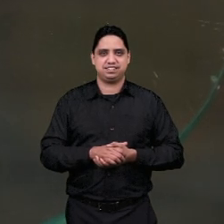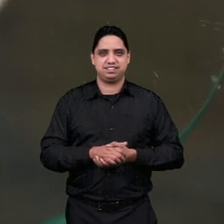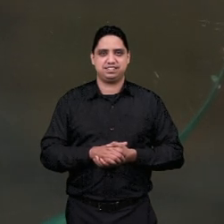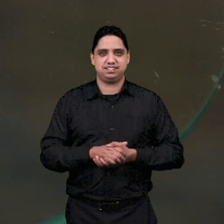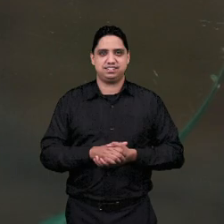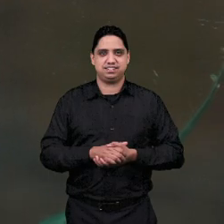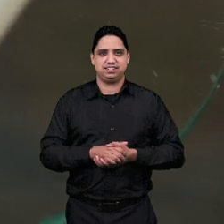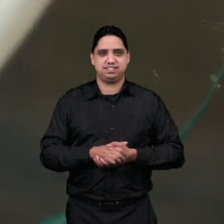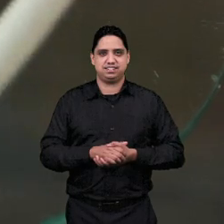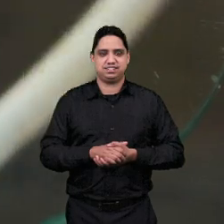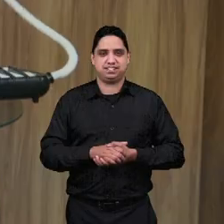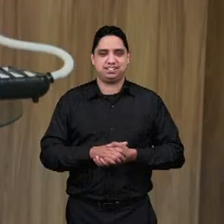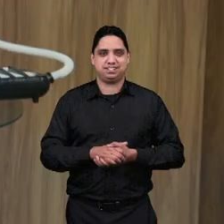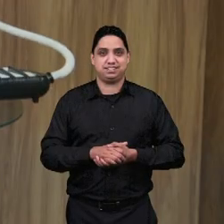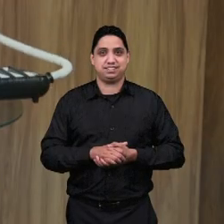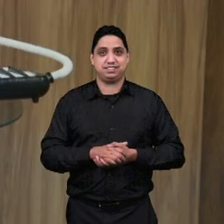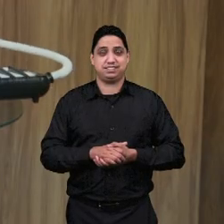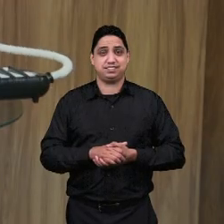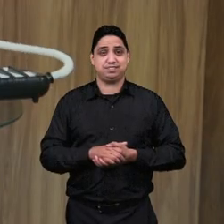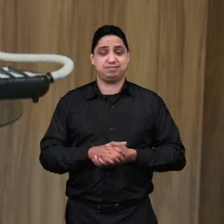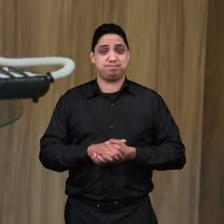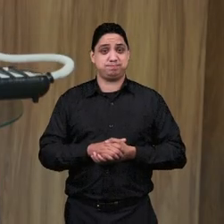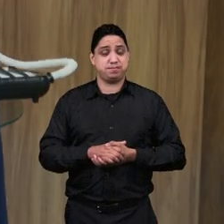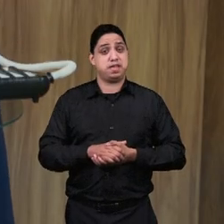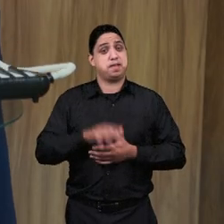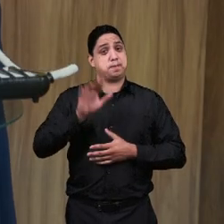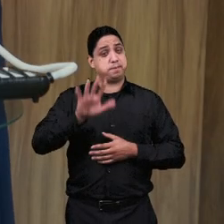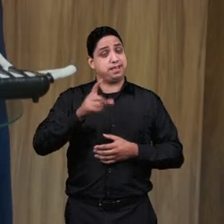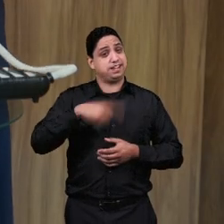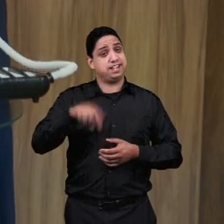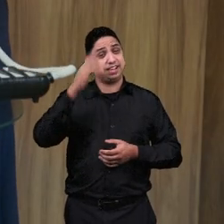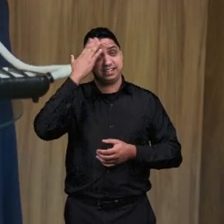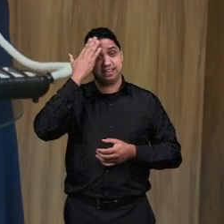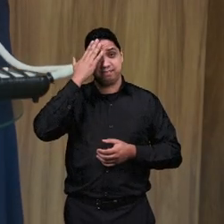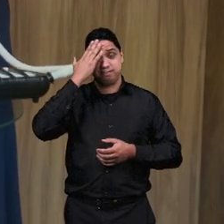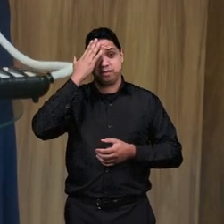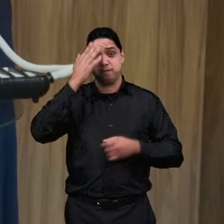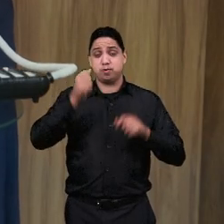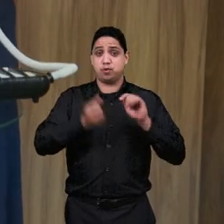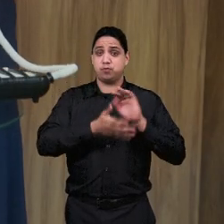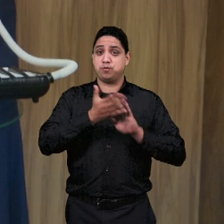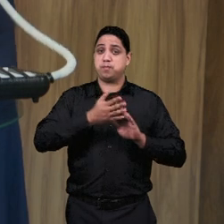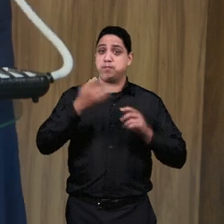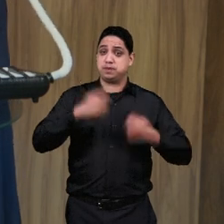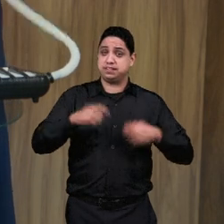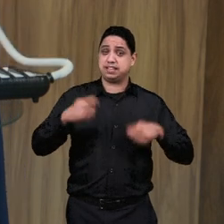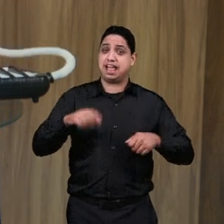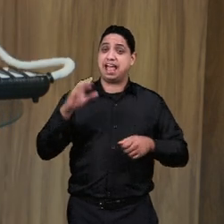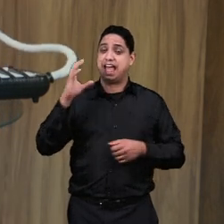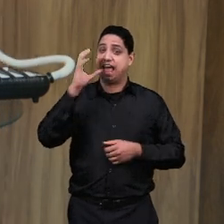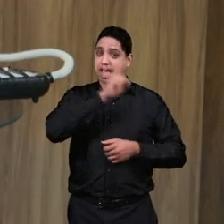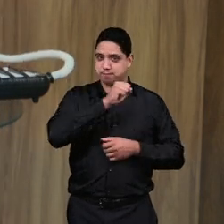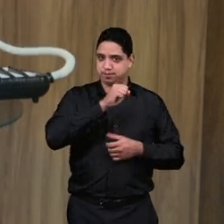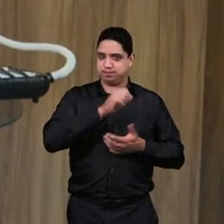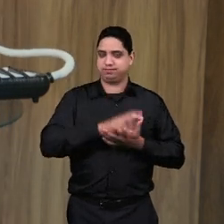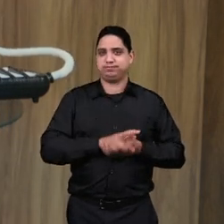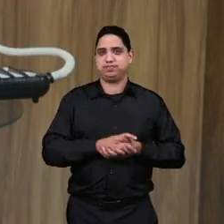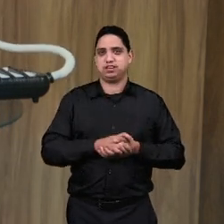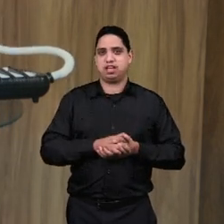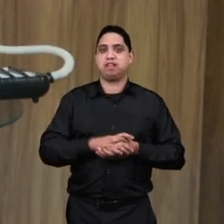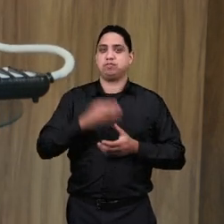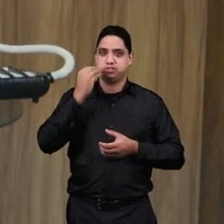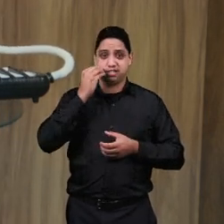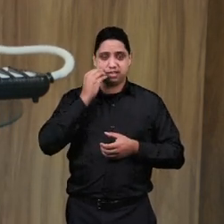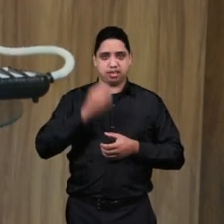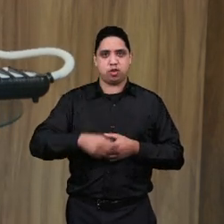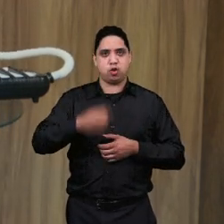Mais nous savons afin d'accompagner la louange, le rythme sera plus rapide. Nous allons compter 1,